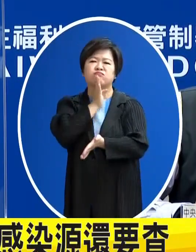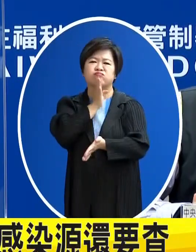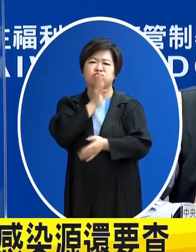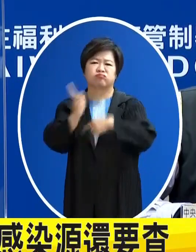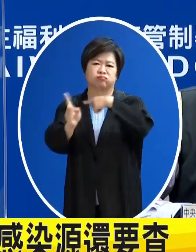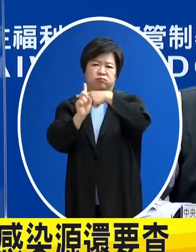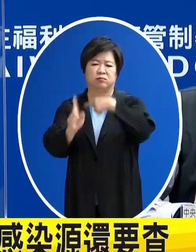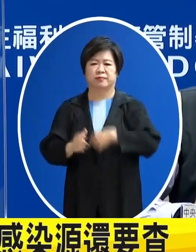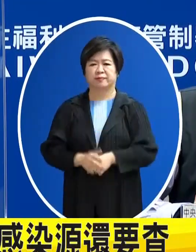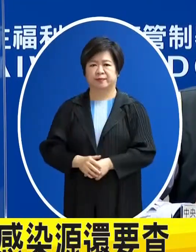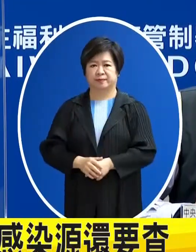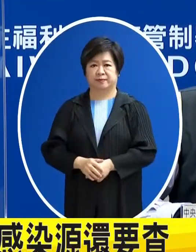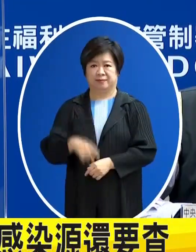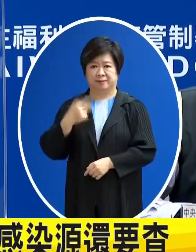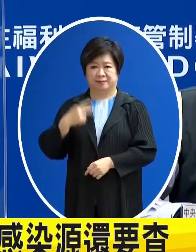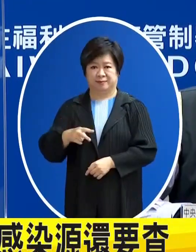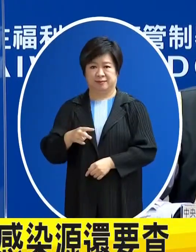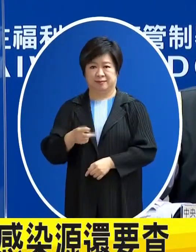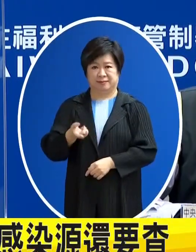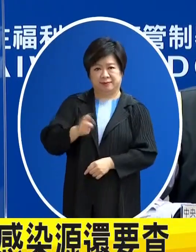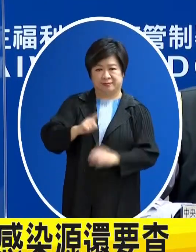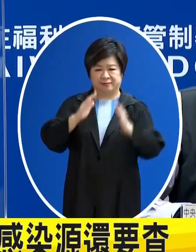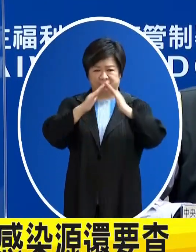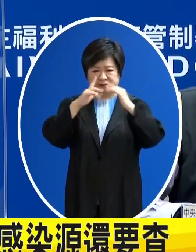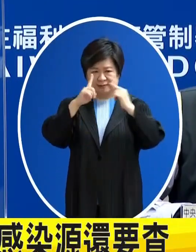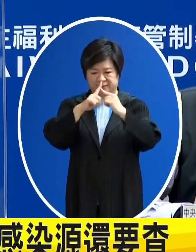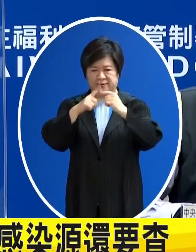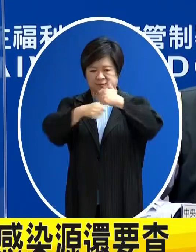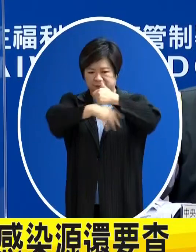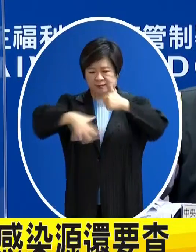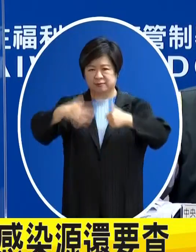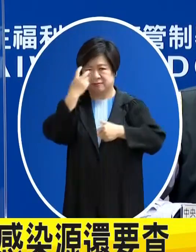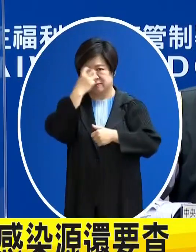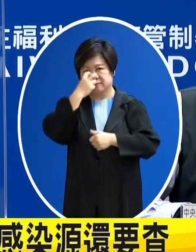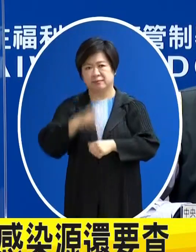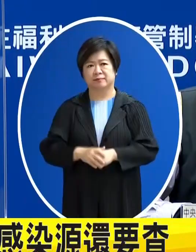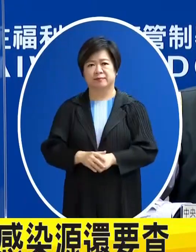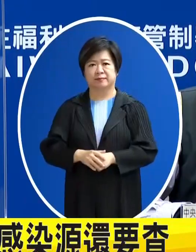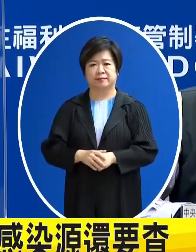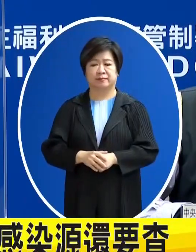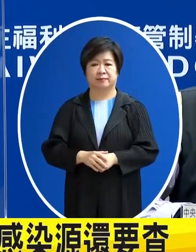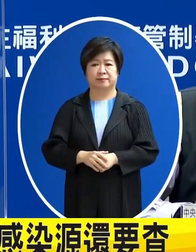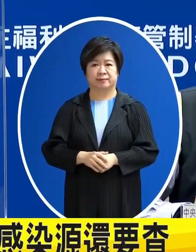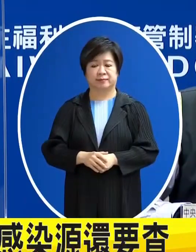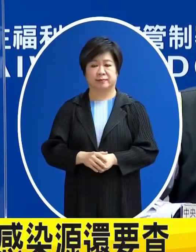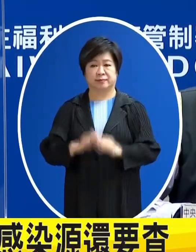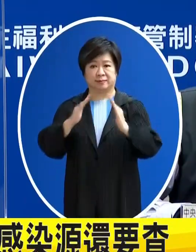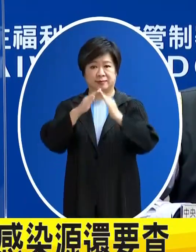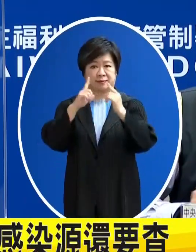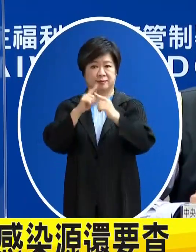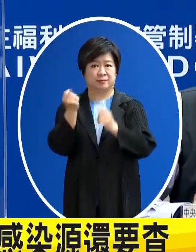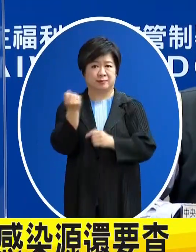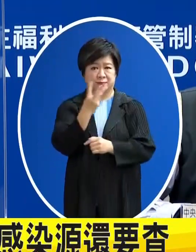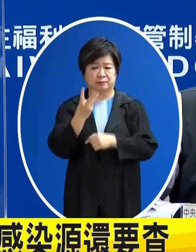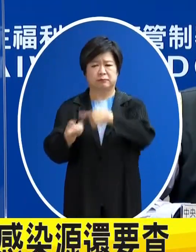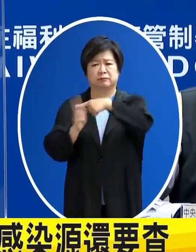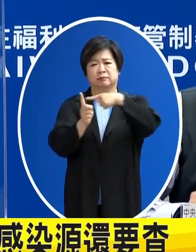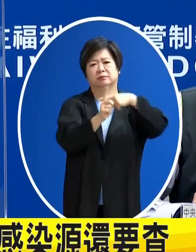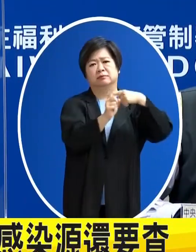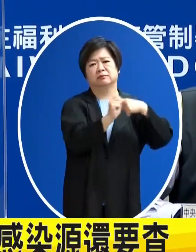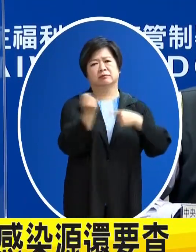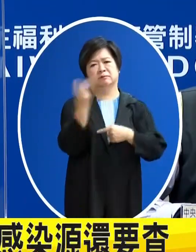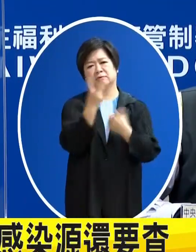性。那接着对他家人哈也做了采检，那家人三名的家人也都是阳